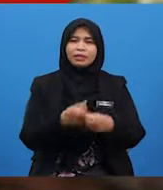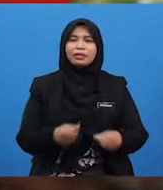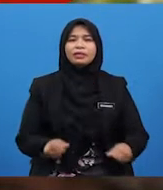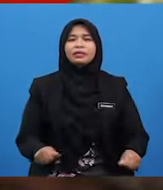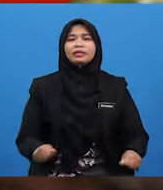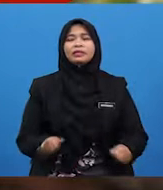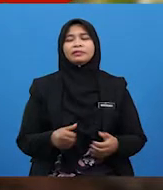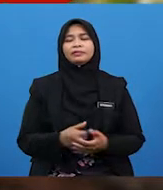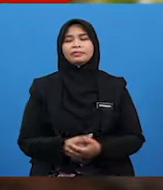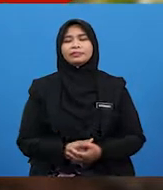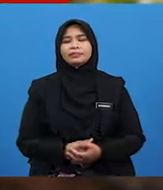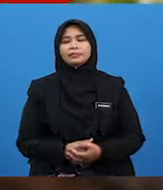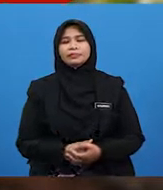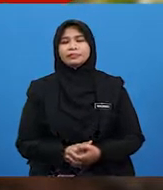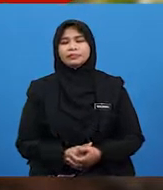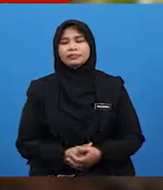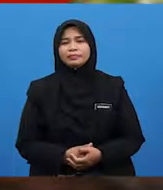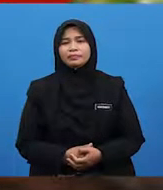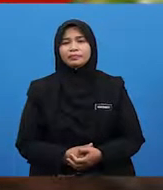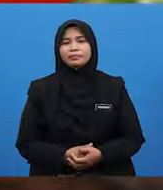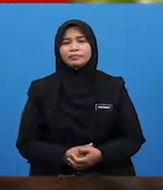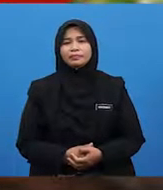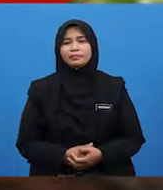Jiran ibarat